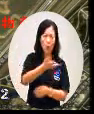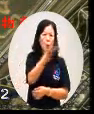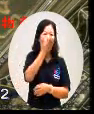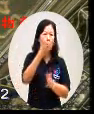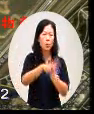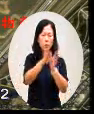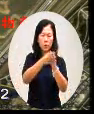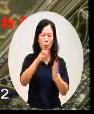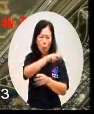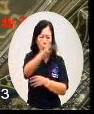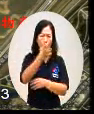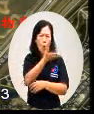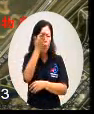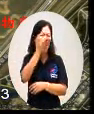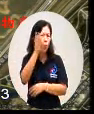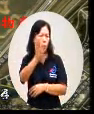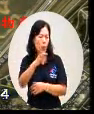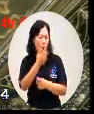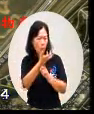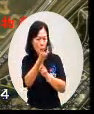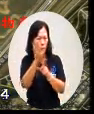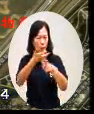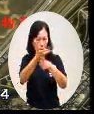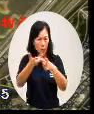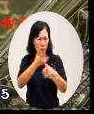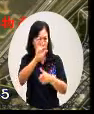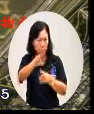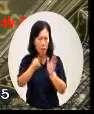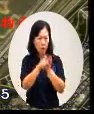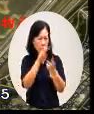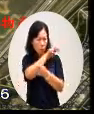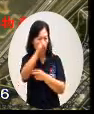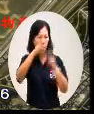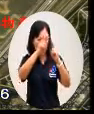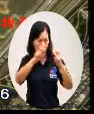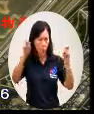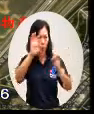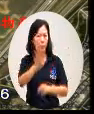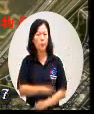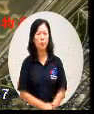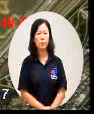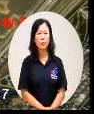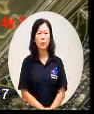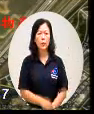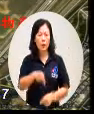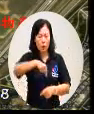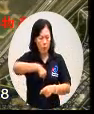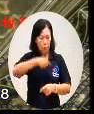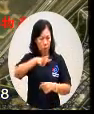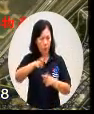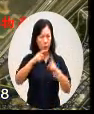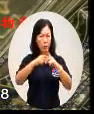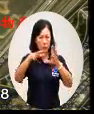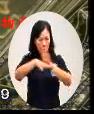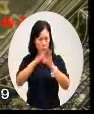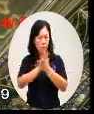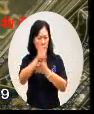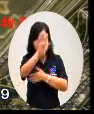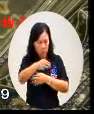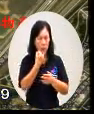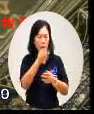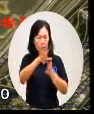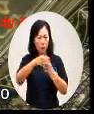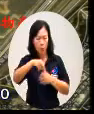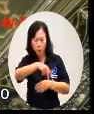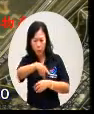这都看风景，看这样的莲池潭，看这样的庙宇，这些自然人文之后，你要走